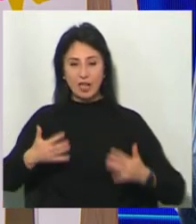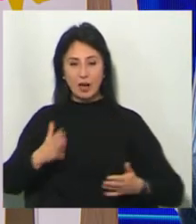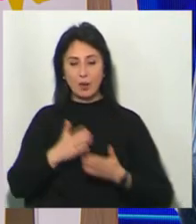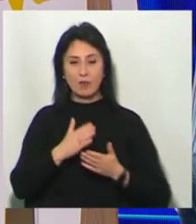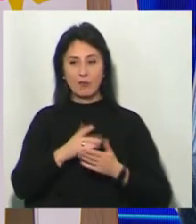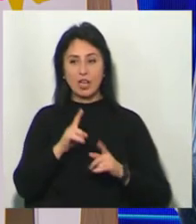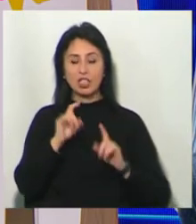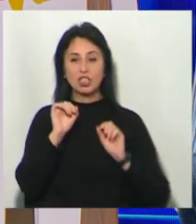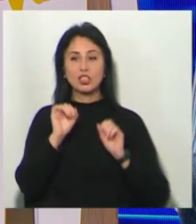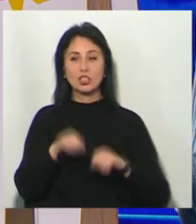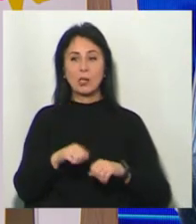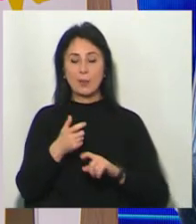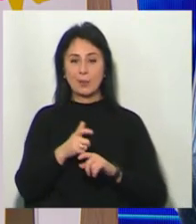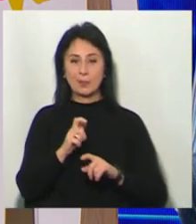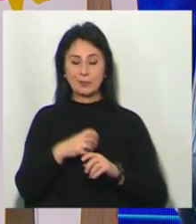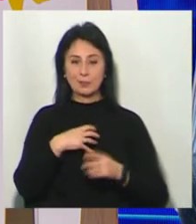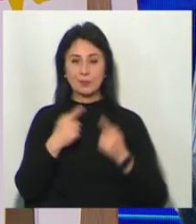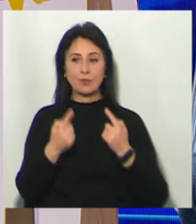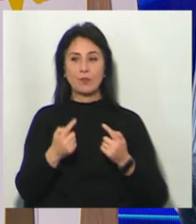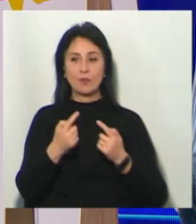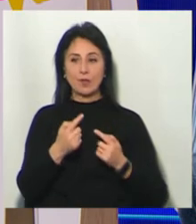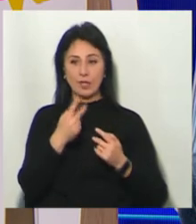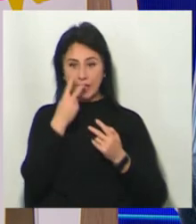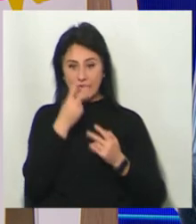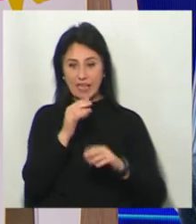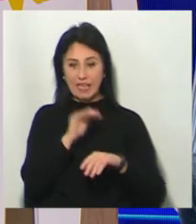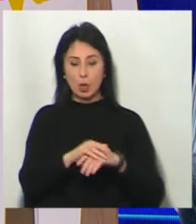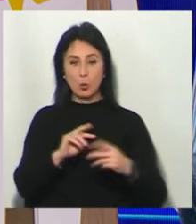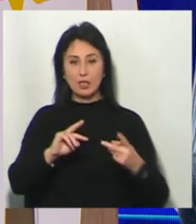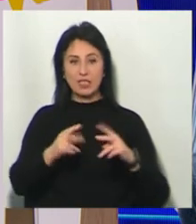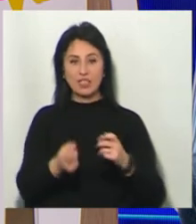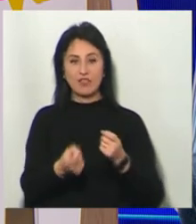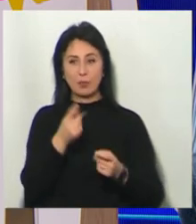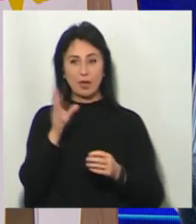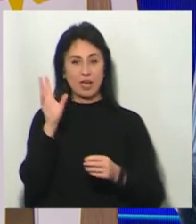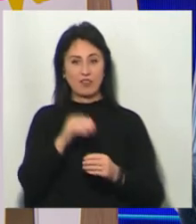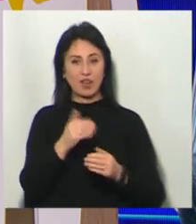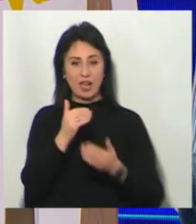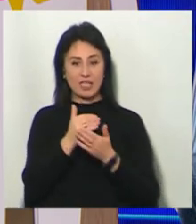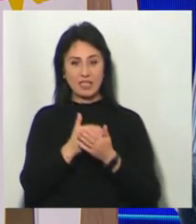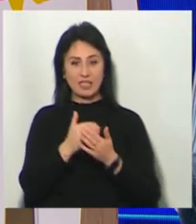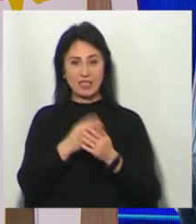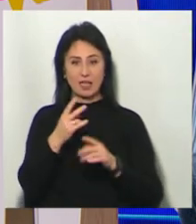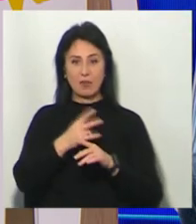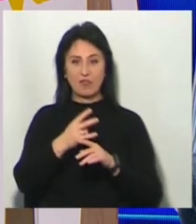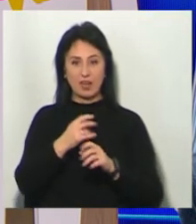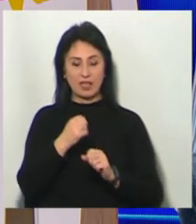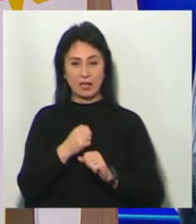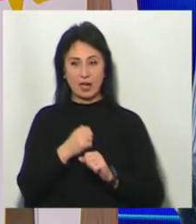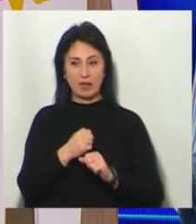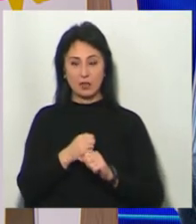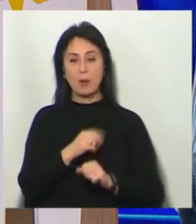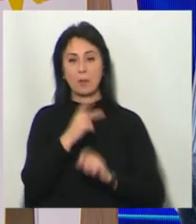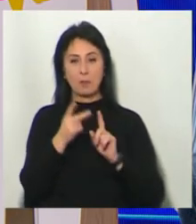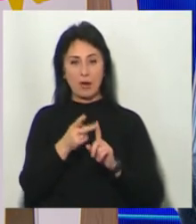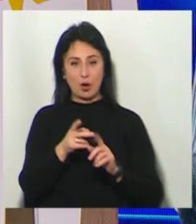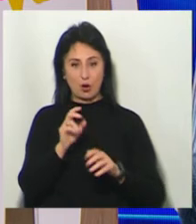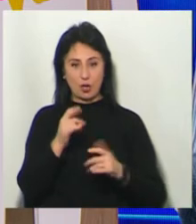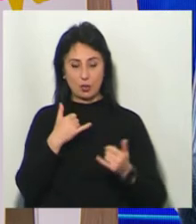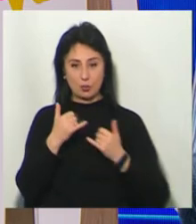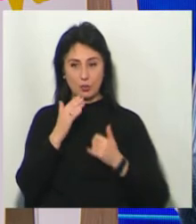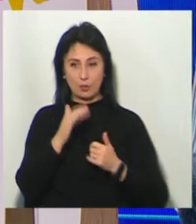ვისაუბრებთ, რომელმაც შეიძლება ძალიან მნიშვნელოვანი ხილული ცვლილებები გამოიწვიოს ყველა სისტემასა და ორგანოში, მაგრამ